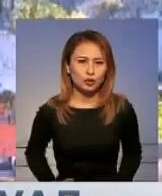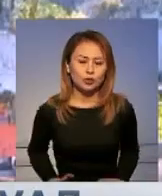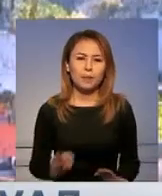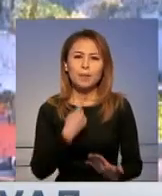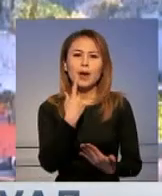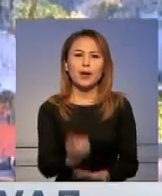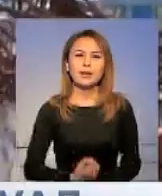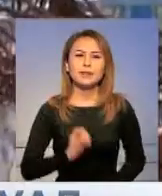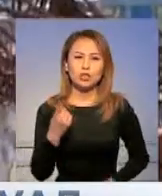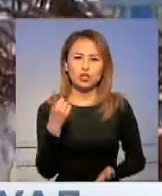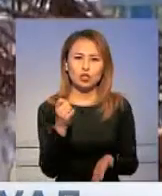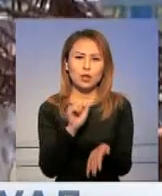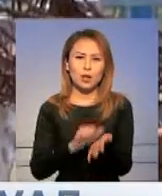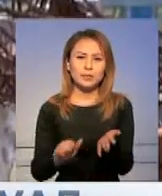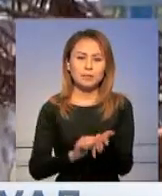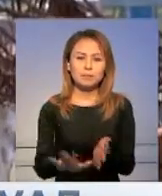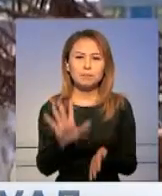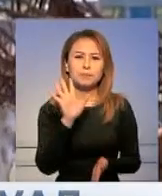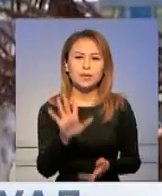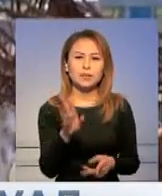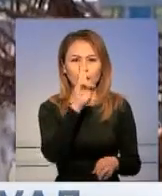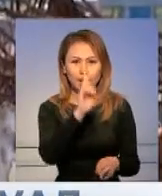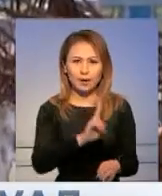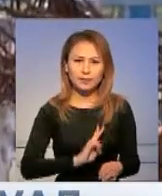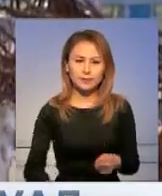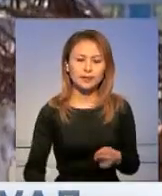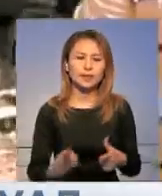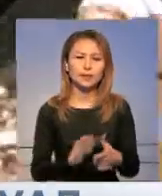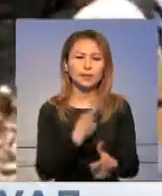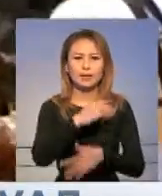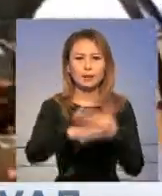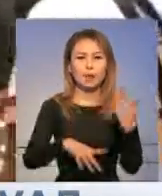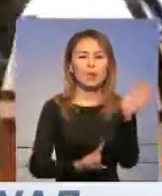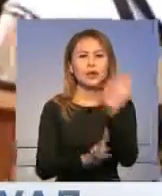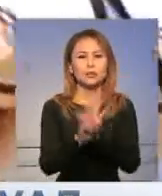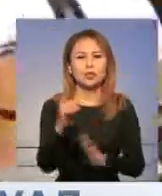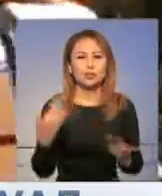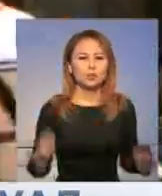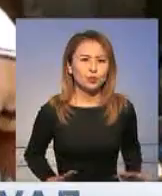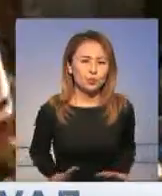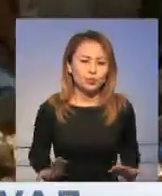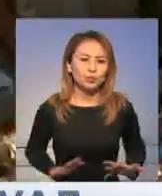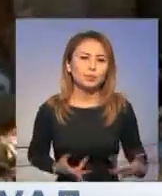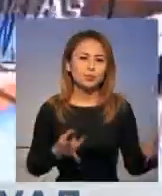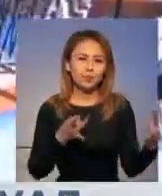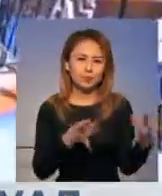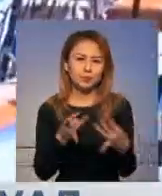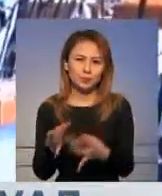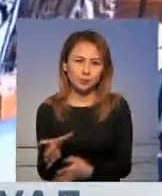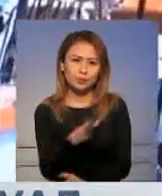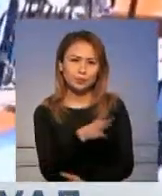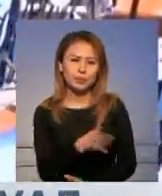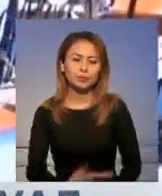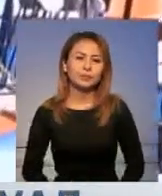Билік әскері де 165 сарбазынан айырылды. Қақтығыс кезінде 900-ден астам бейбіт тұрғын оққа ұшып көз жұмған.